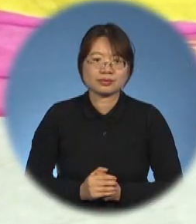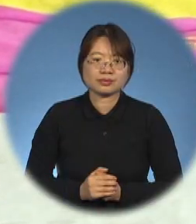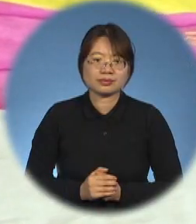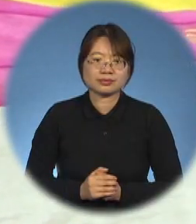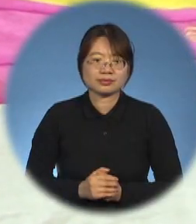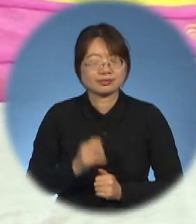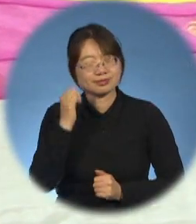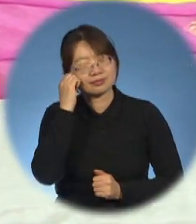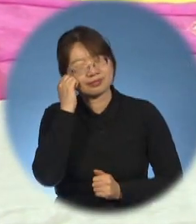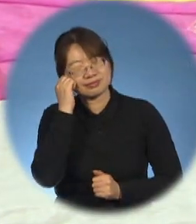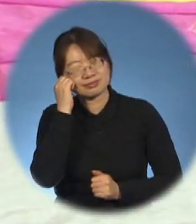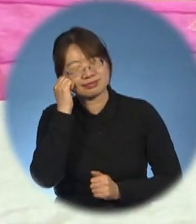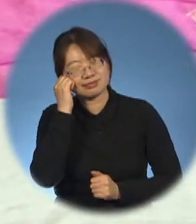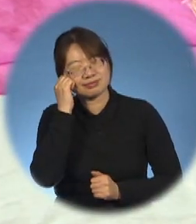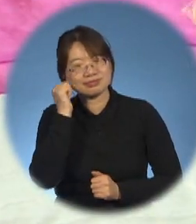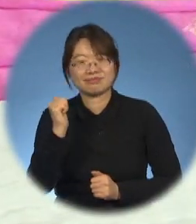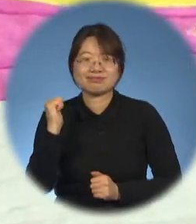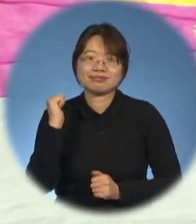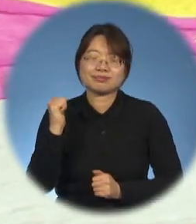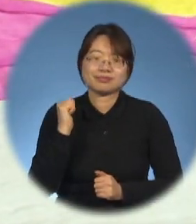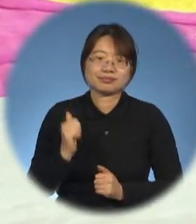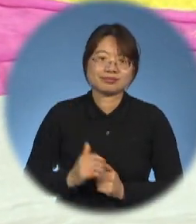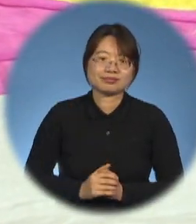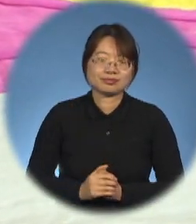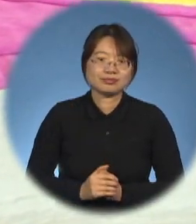iol 잡시다 뭐